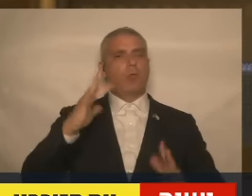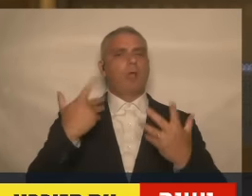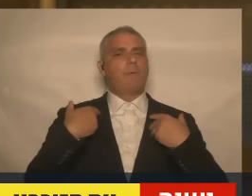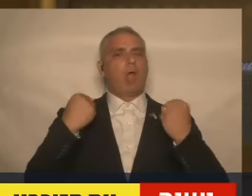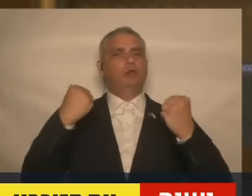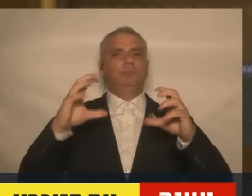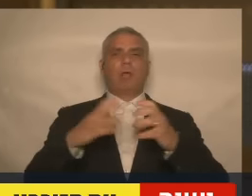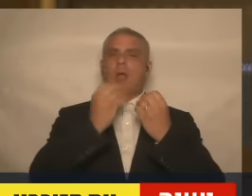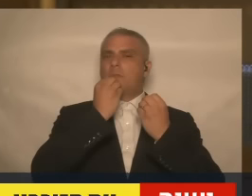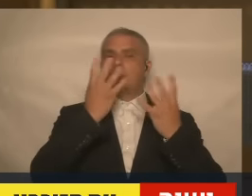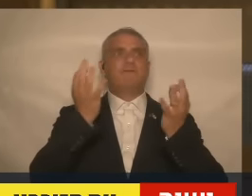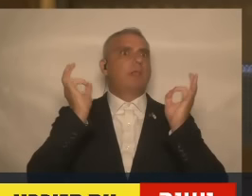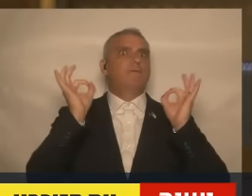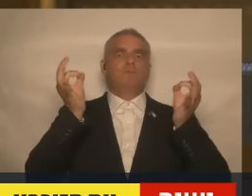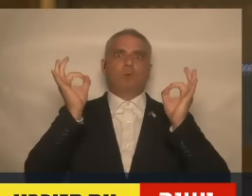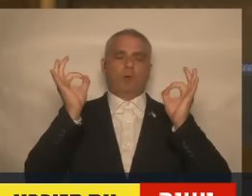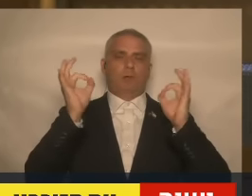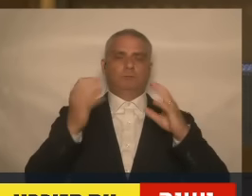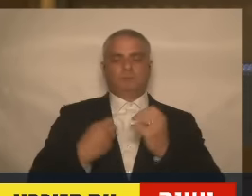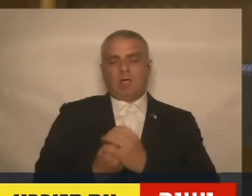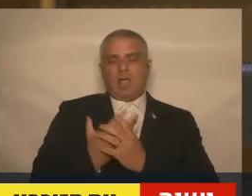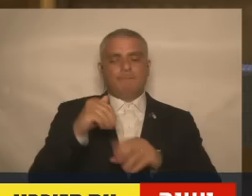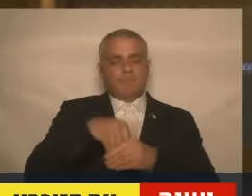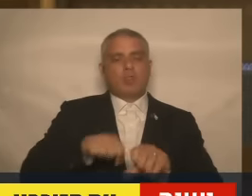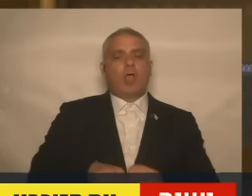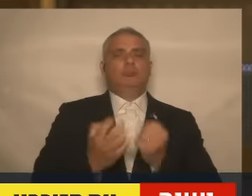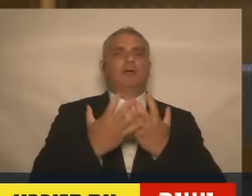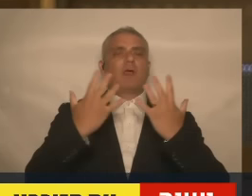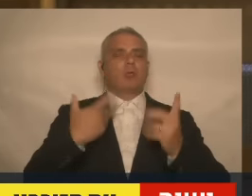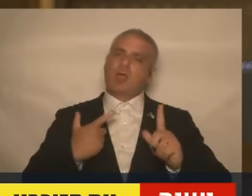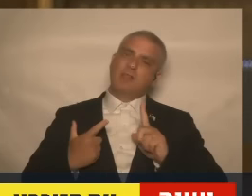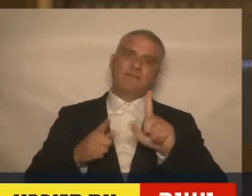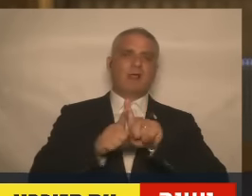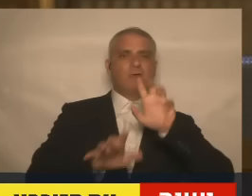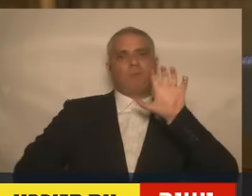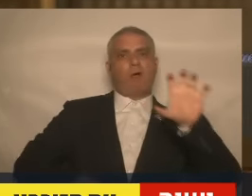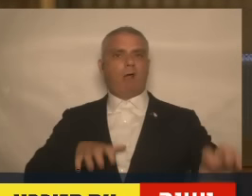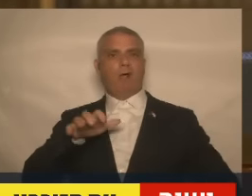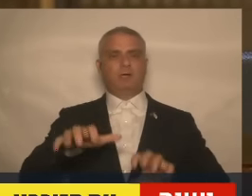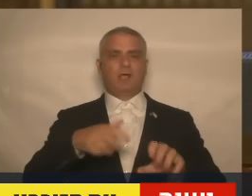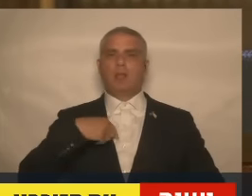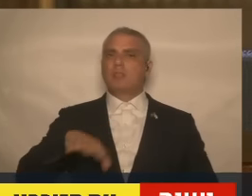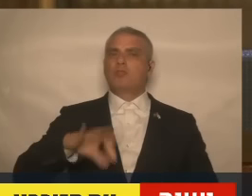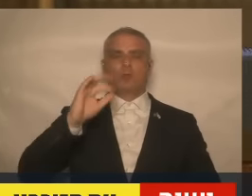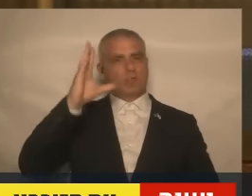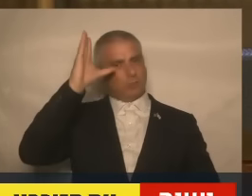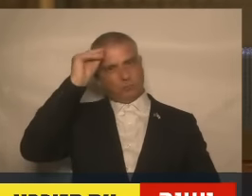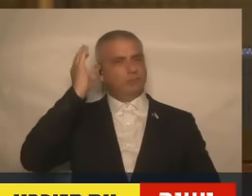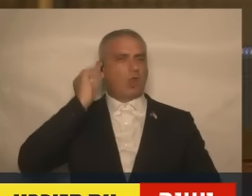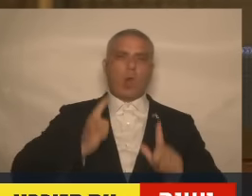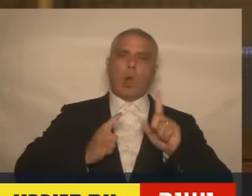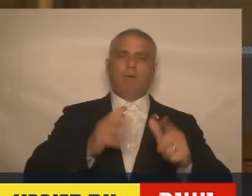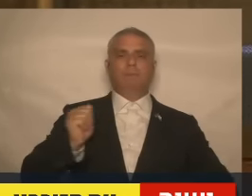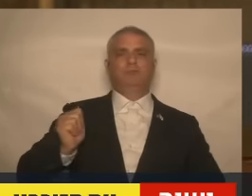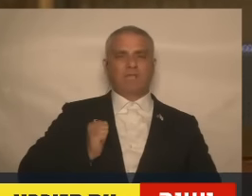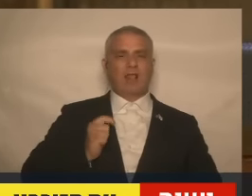עם נפלא ומופלא, שקם מתוך השבר הנורא ונלחם כארי, גילינו לוחמות ולוחמים של